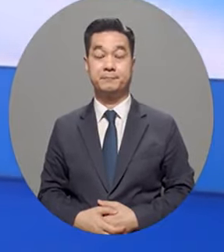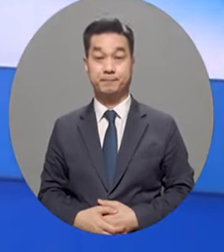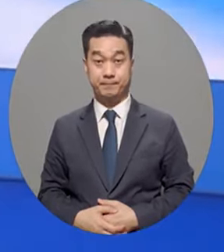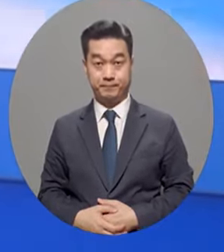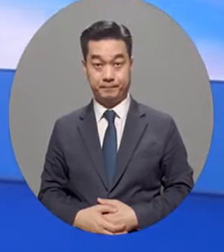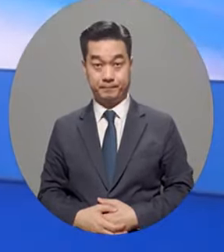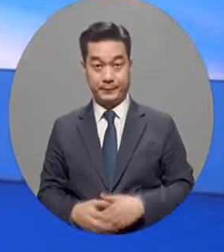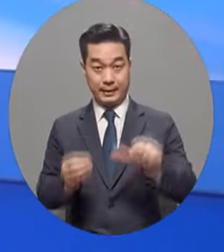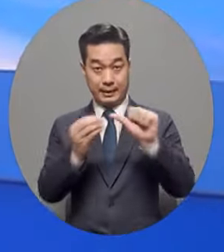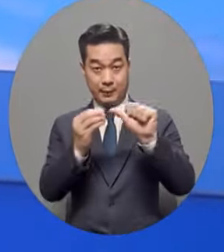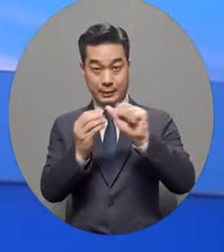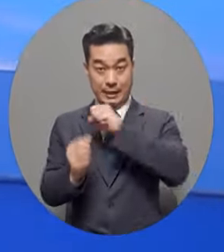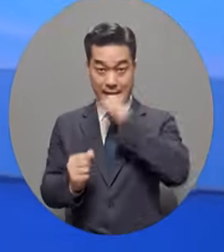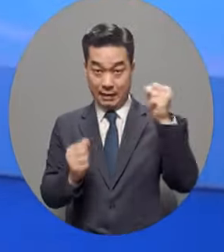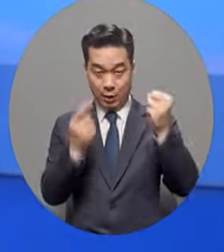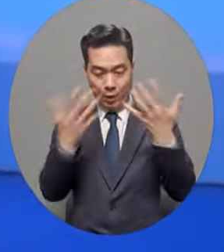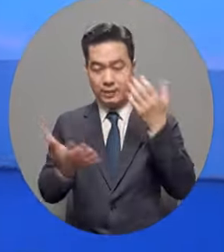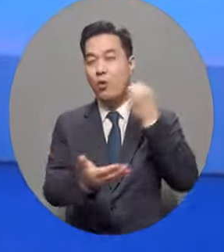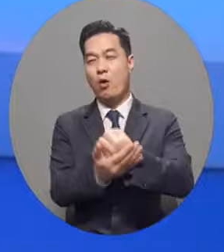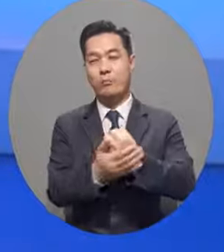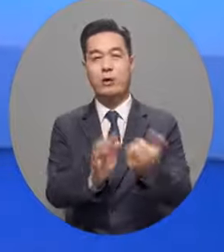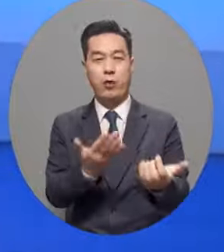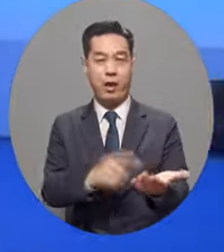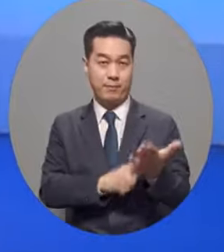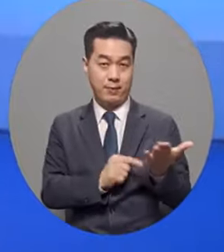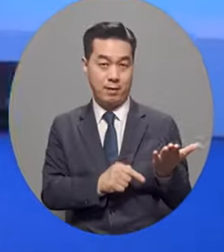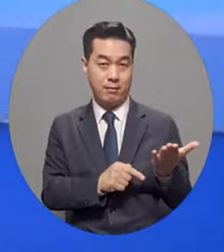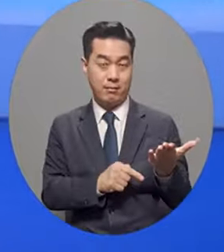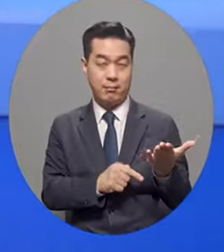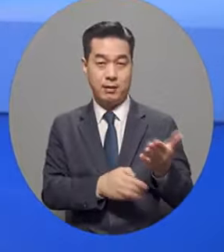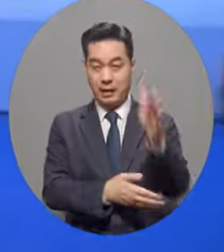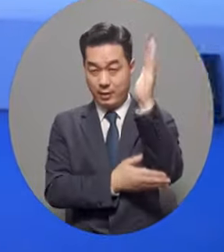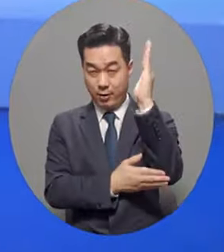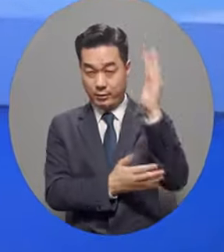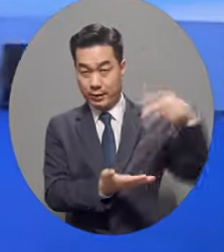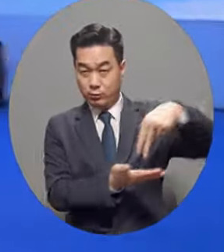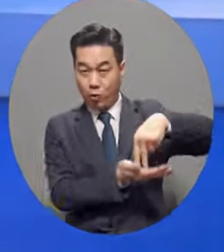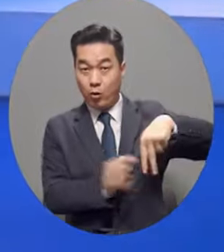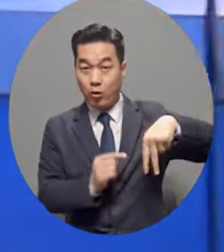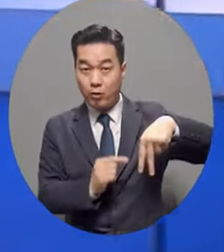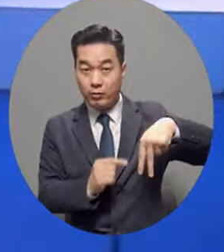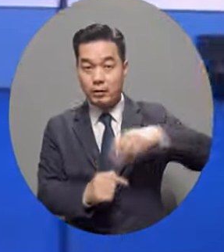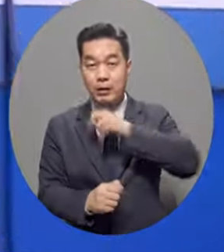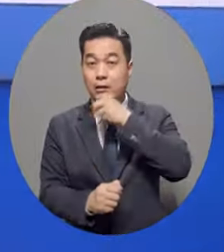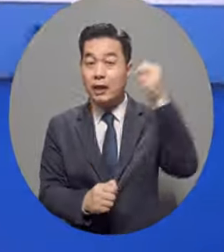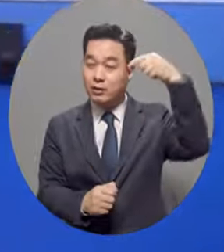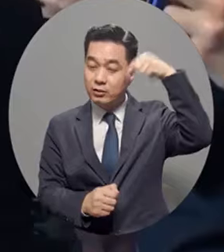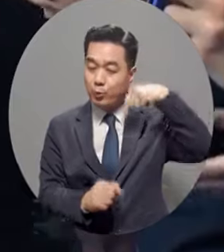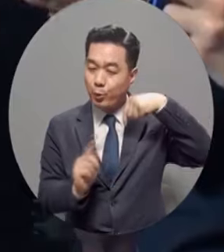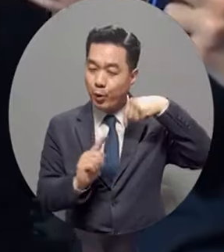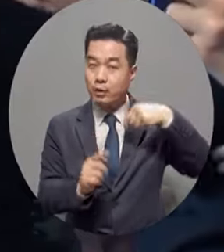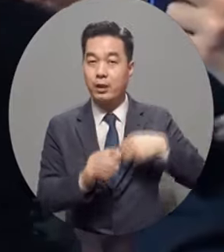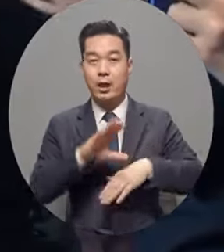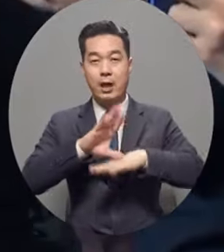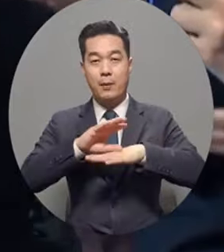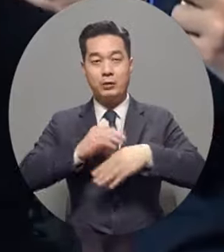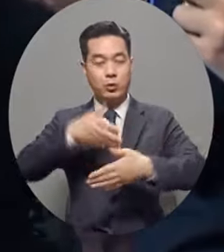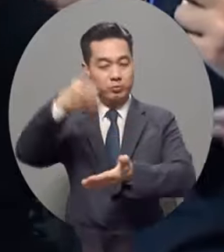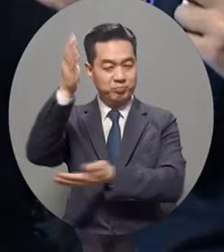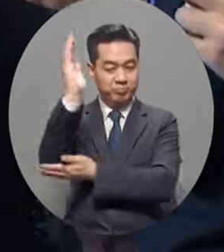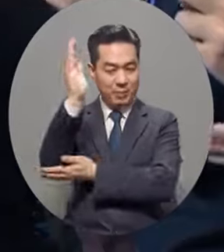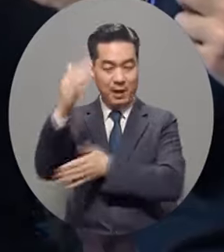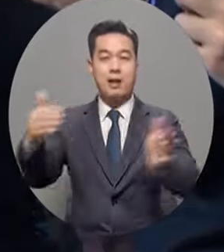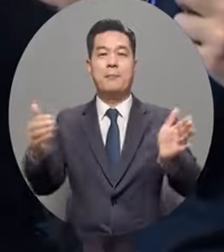다섯 번째 당선을 확정지은 블라디미르 푸틴 대통령이 연단에 오릅니다. 당선 소감을 발표하는 방송 연설을 마치자 현장에